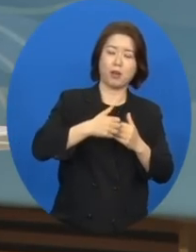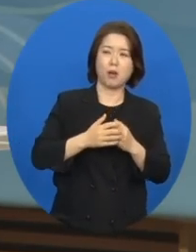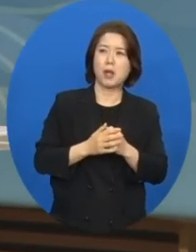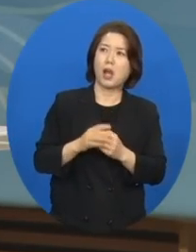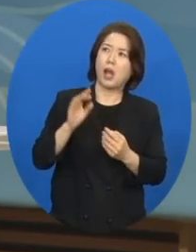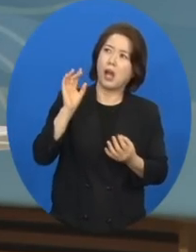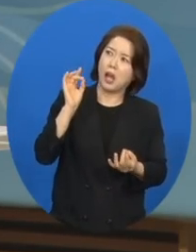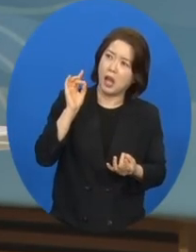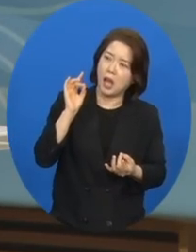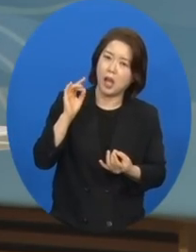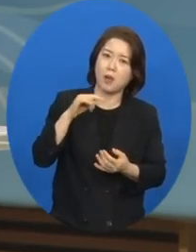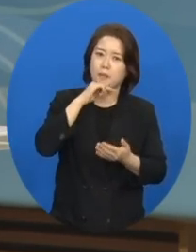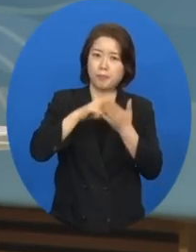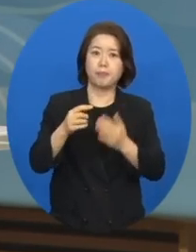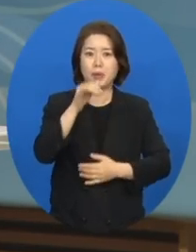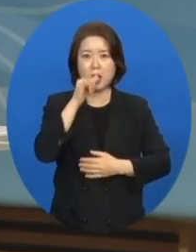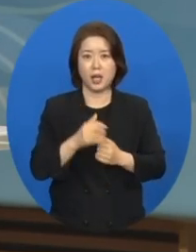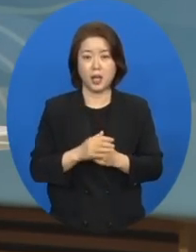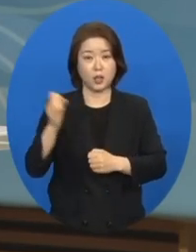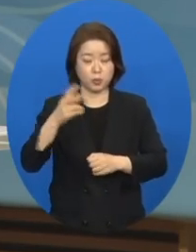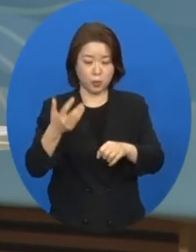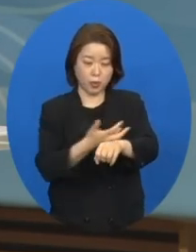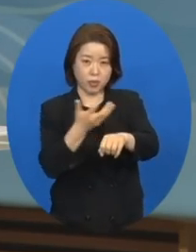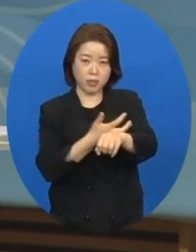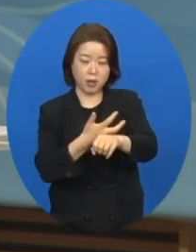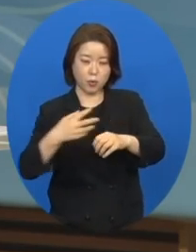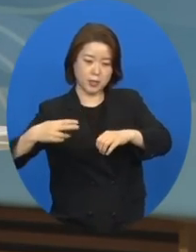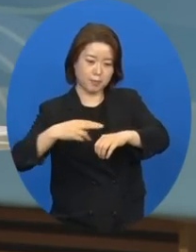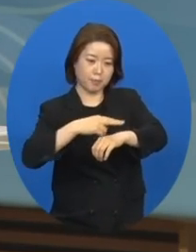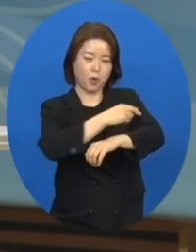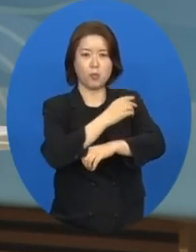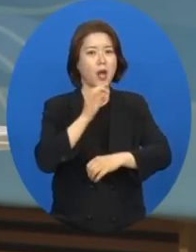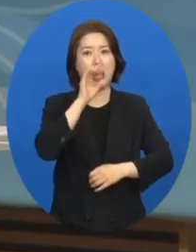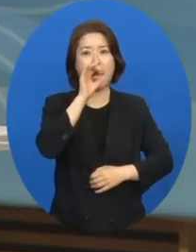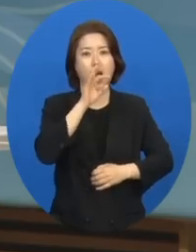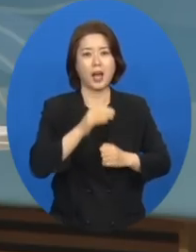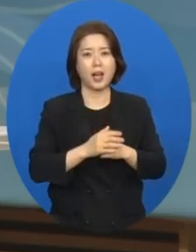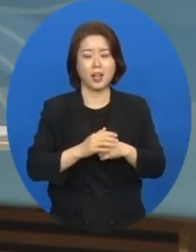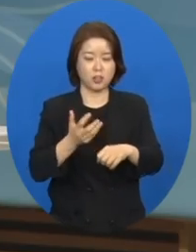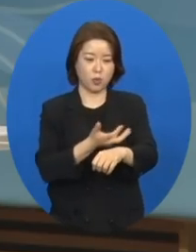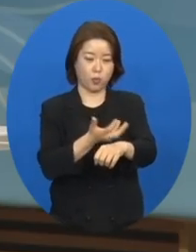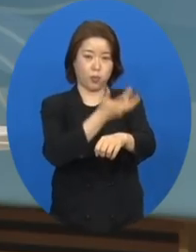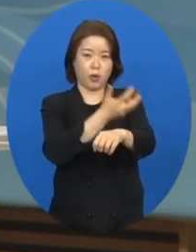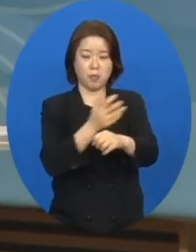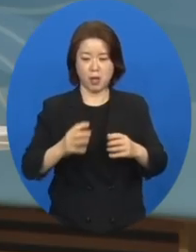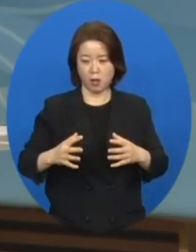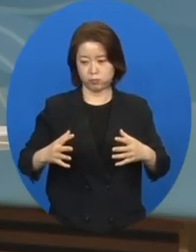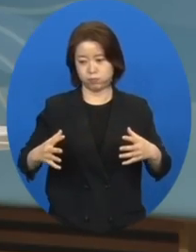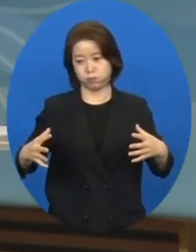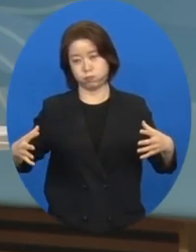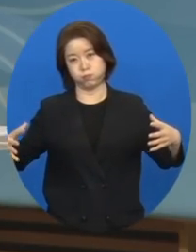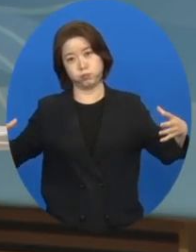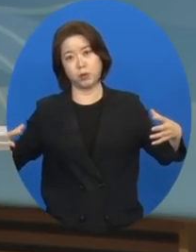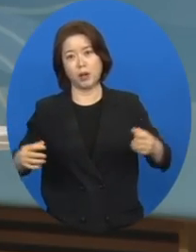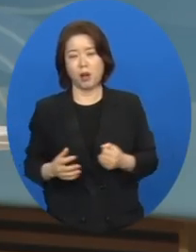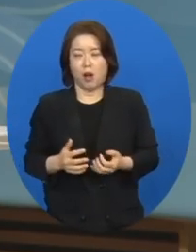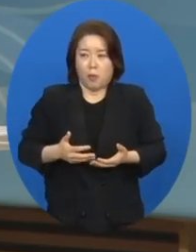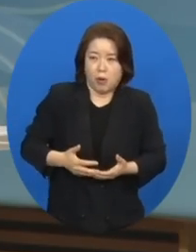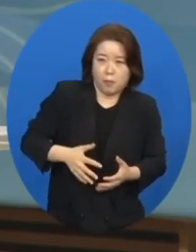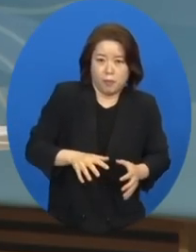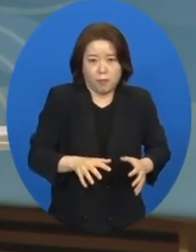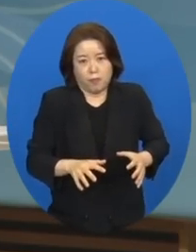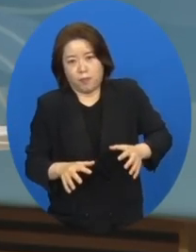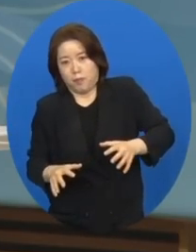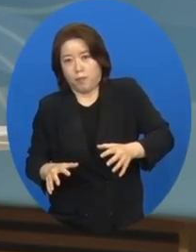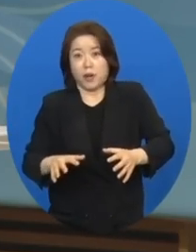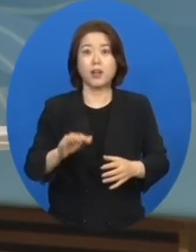없어요 또한 털을 혼자가 끌 수도 없습니다 더 를 기르면 요 몇 시 캐러 까지 늘어나요 너무 무거워서 움직이지도